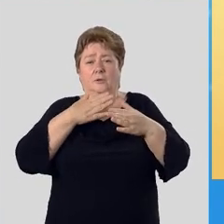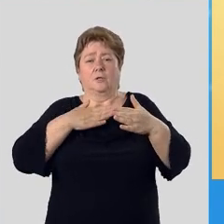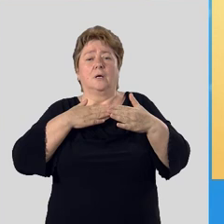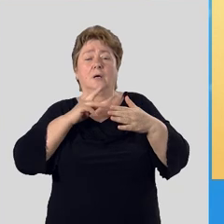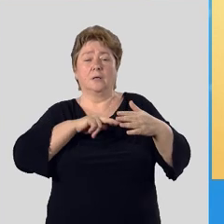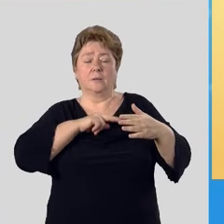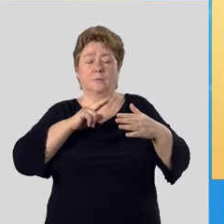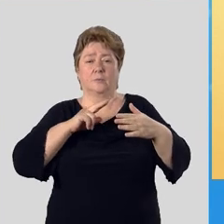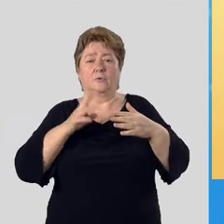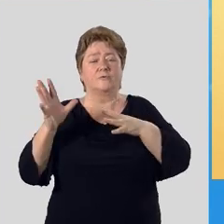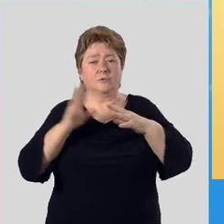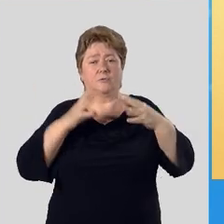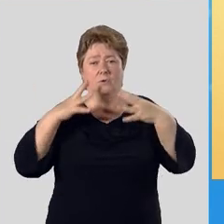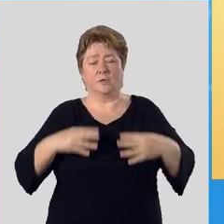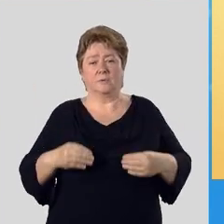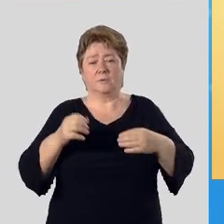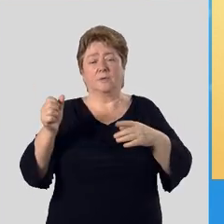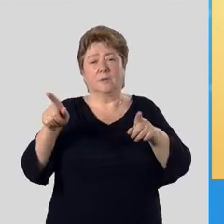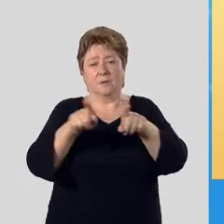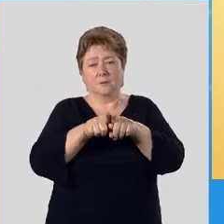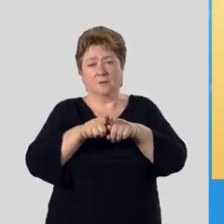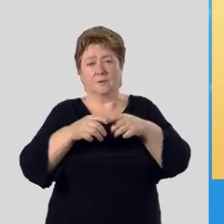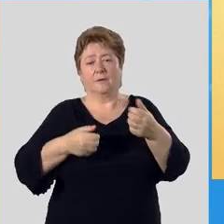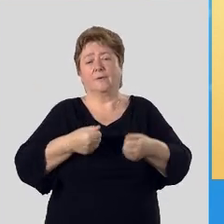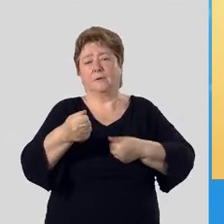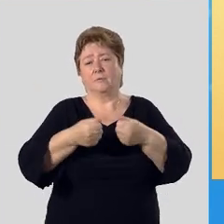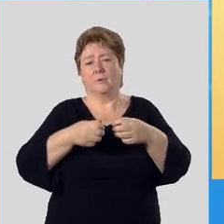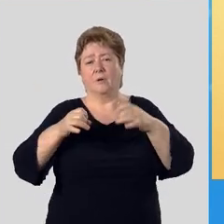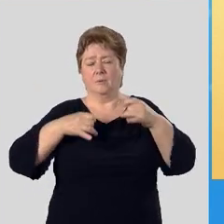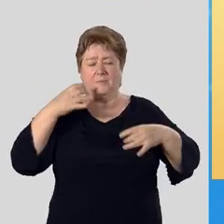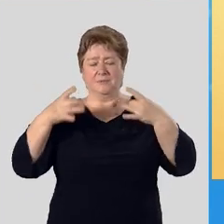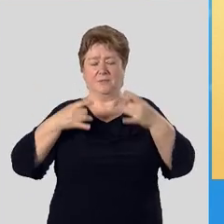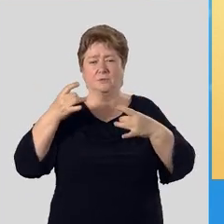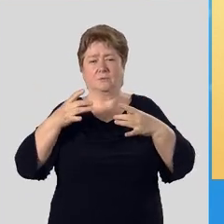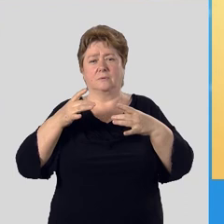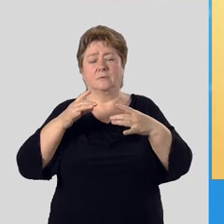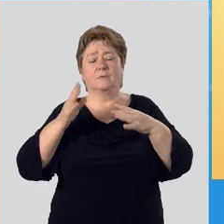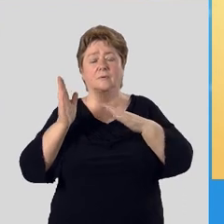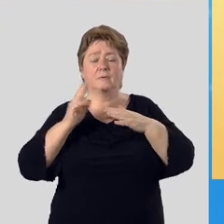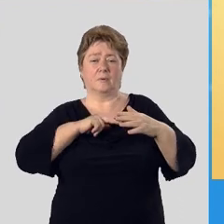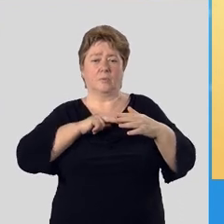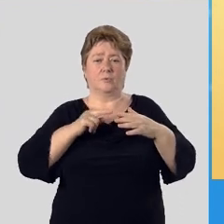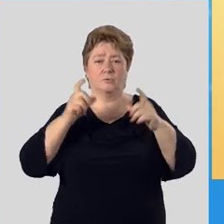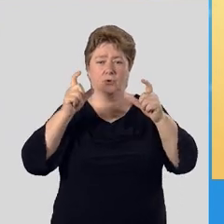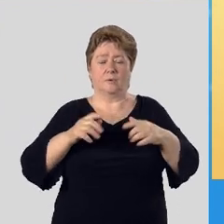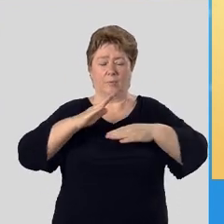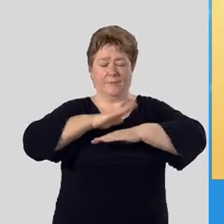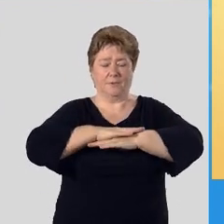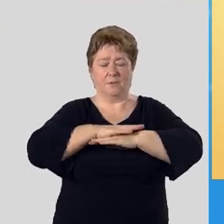работы всего организма, а также регулирует психическую деятельность человека, его